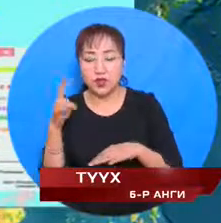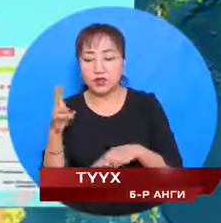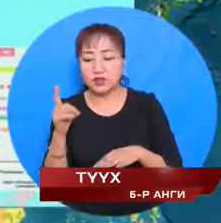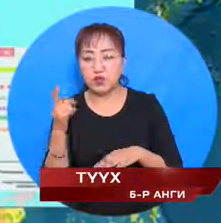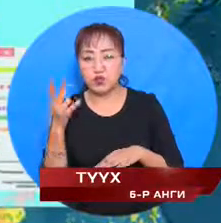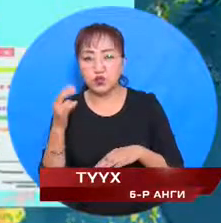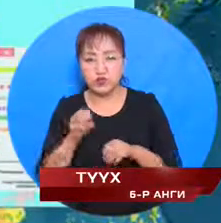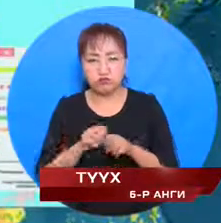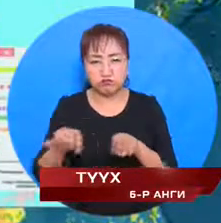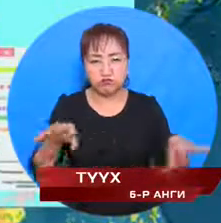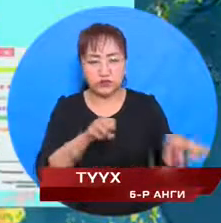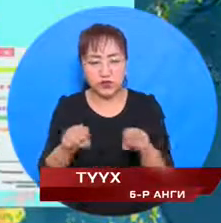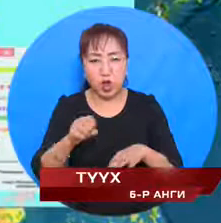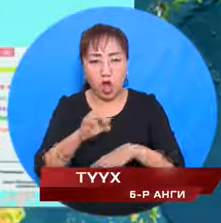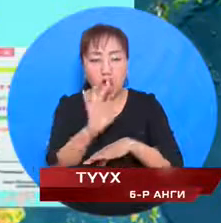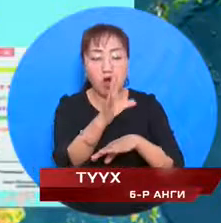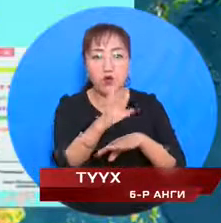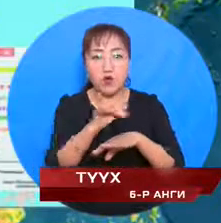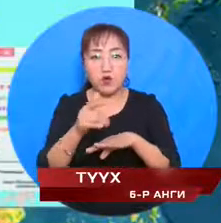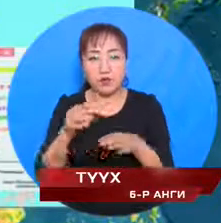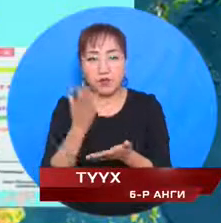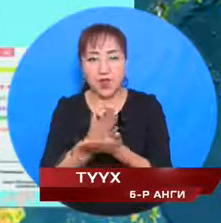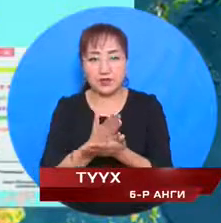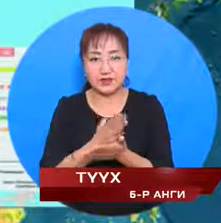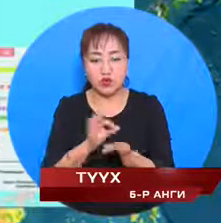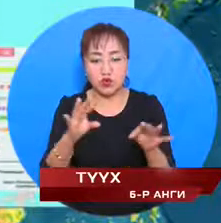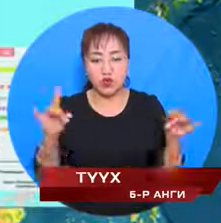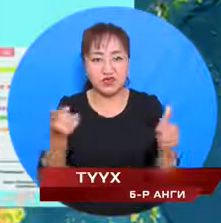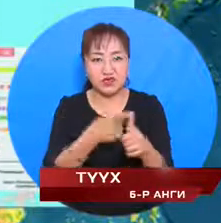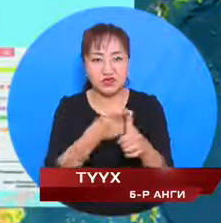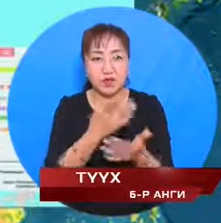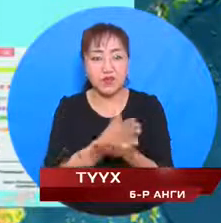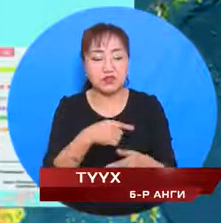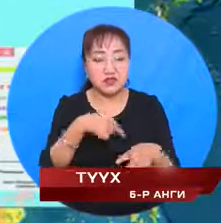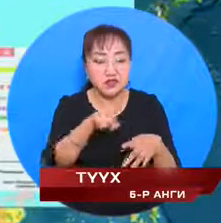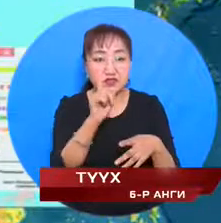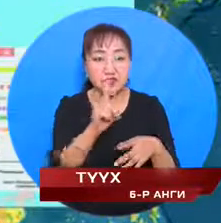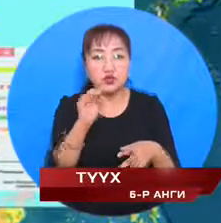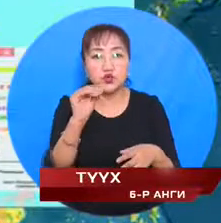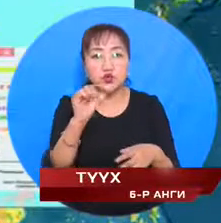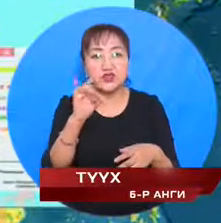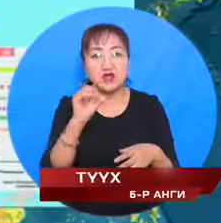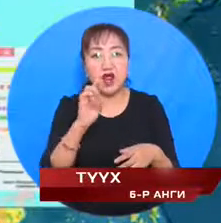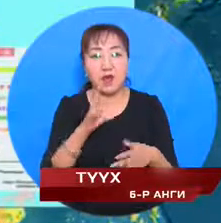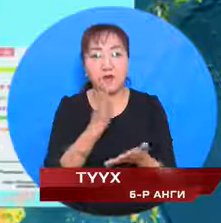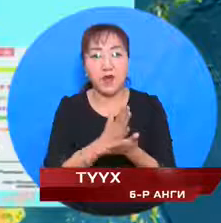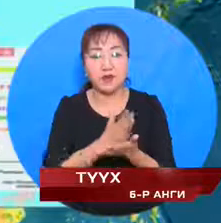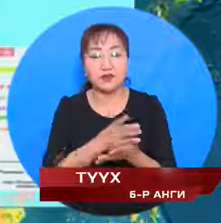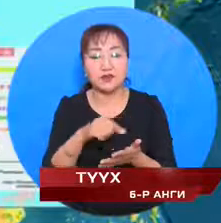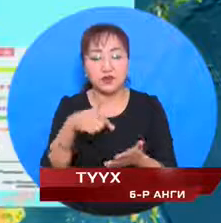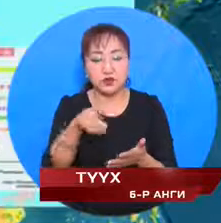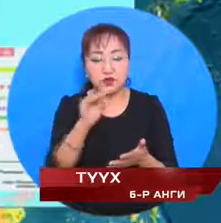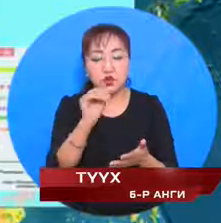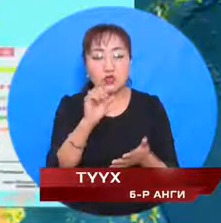бөгөөд овог болгон тусдаа нэр хочтой байв. Тэдний нэгэн жужаанчууд юм гэснэ жужаан нарыг